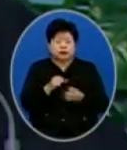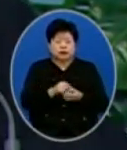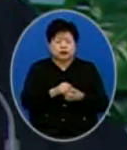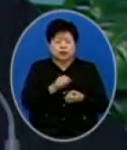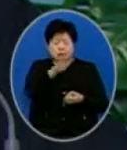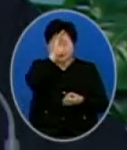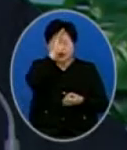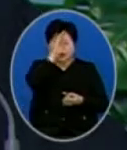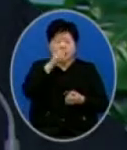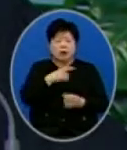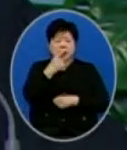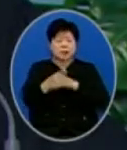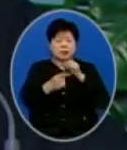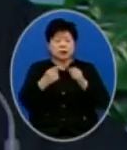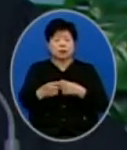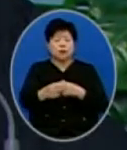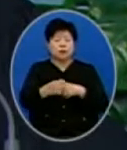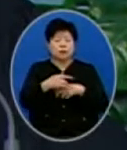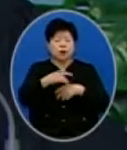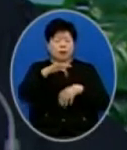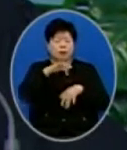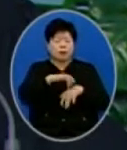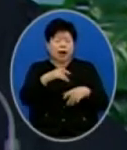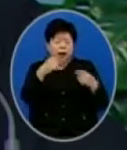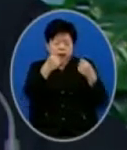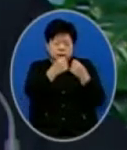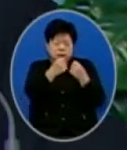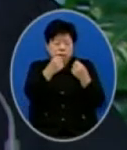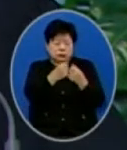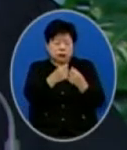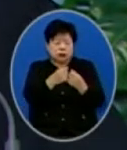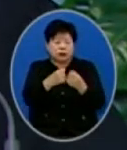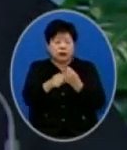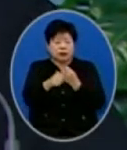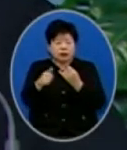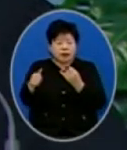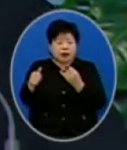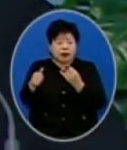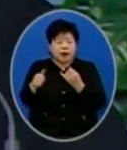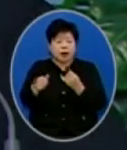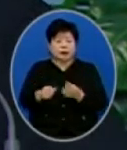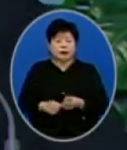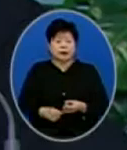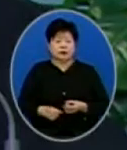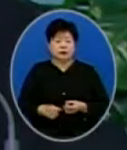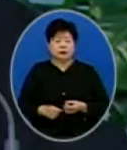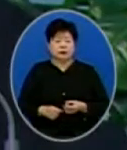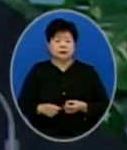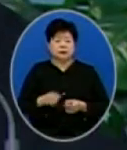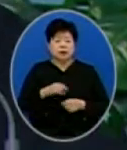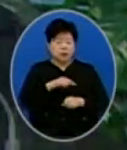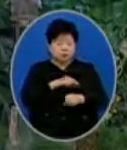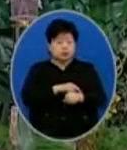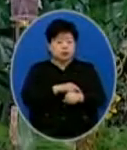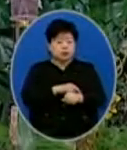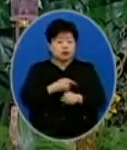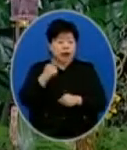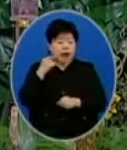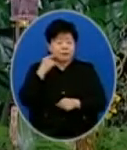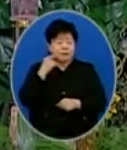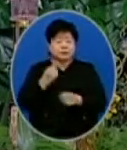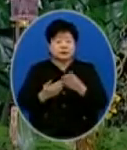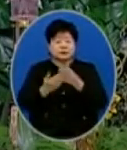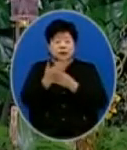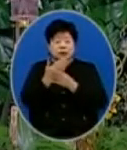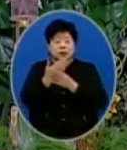단역증이란 기단을 받고 1년 동안 병마와 싸우게 됩니다 남편은 아들 발병 한 달 후에 피부암 수술을 받습니다